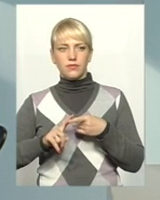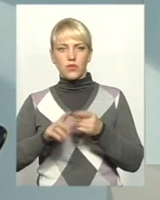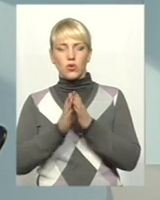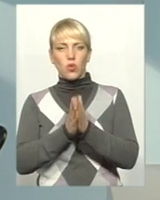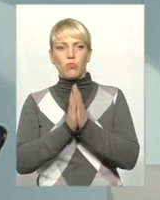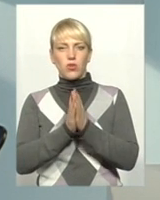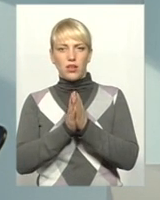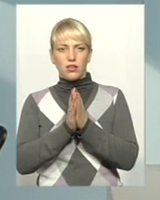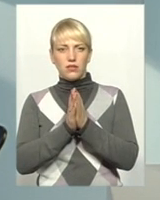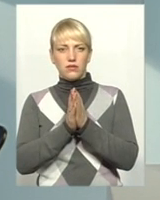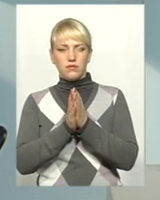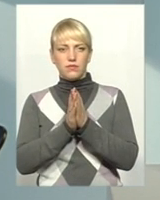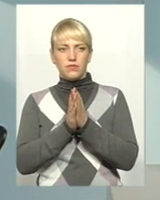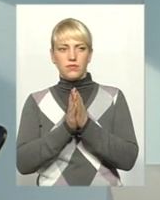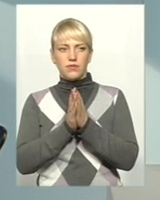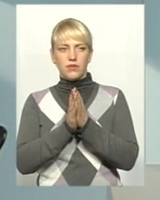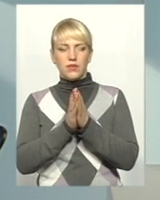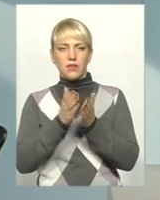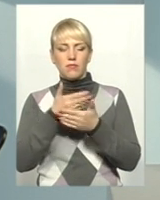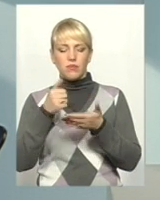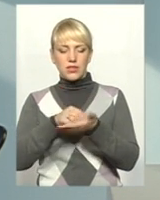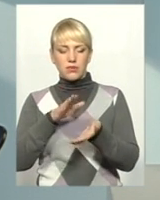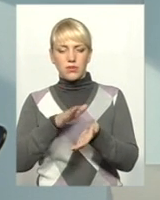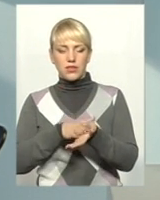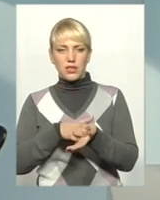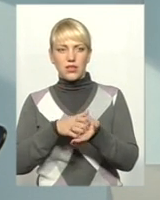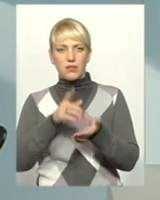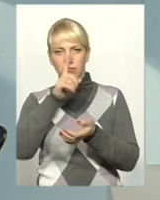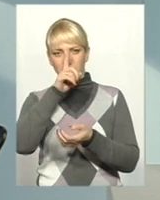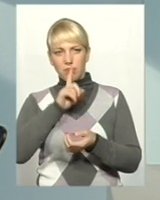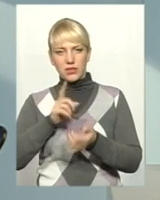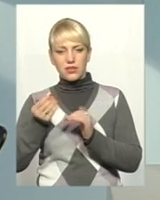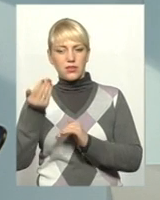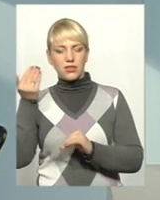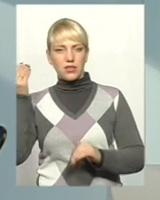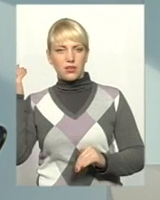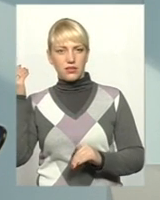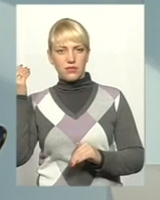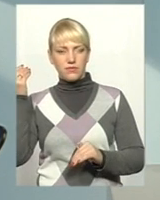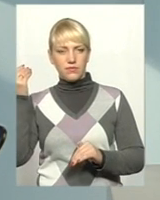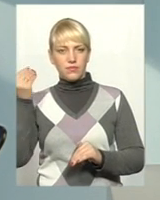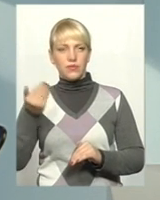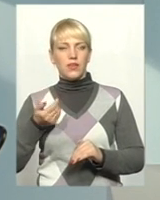клопотання з нашої сторони ми ще написали майже місяць назад. Тому